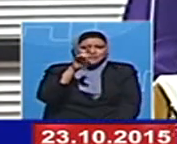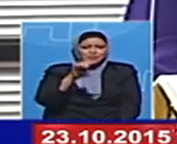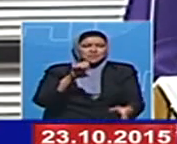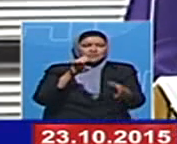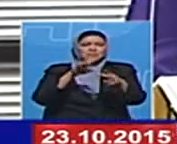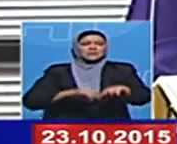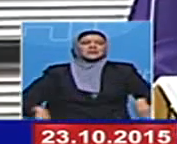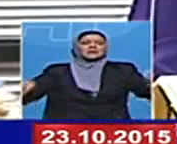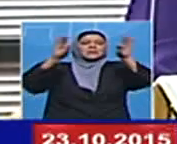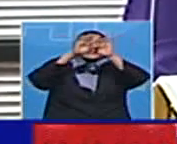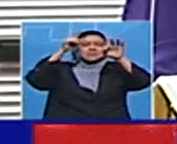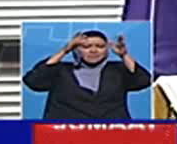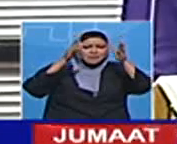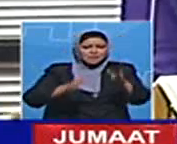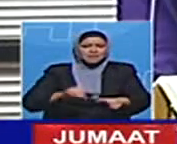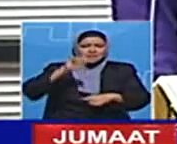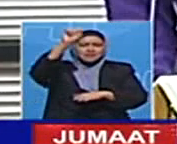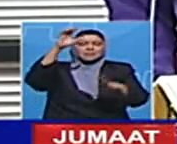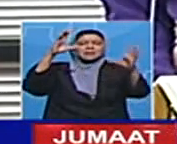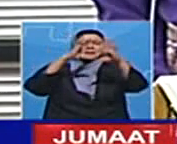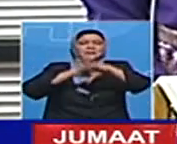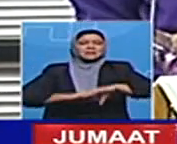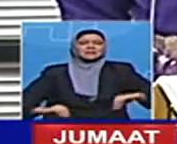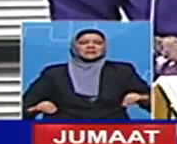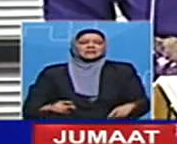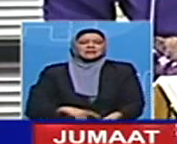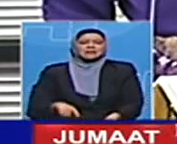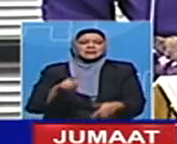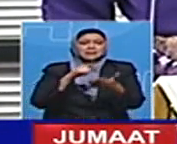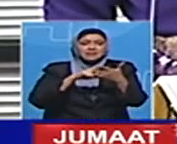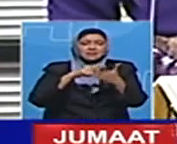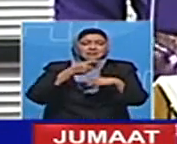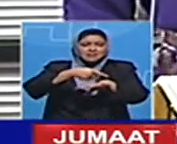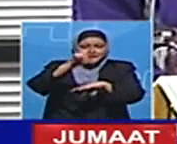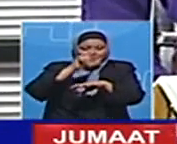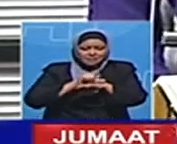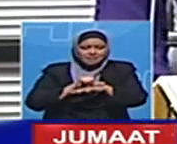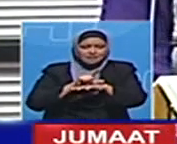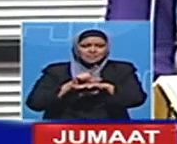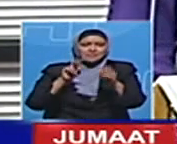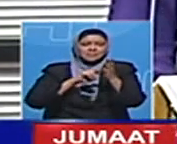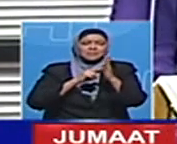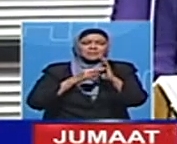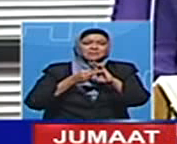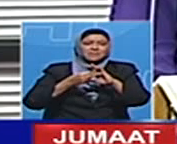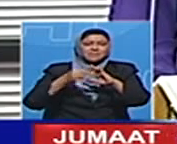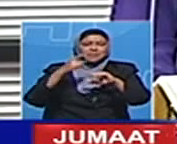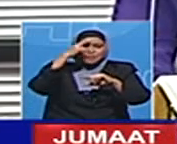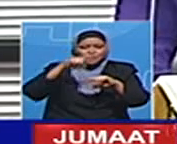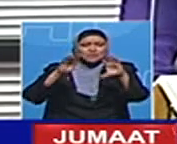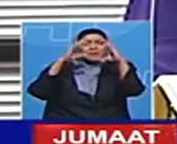pedalaman di Sabah dan Sarawak serta Labuan maka perkhidmatan pengangkutan penumpang udara domestik kelas